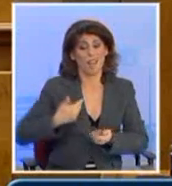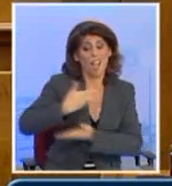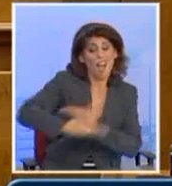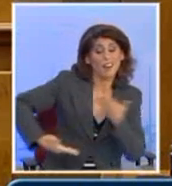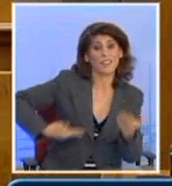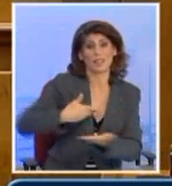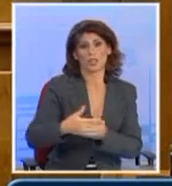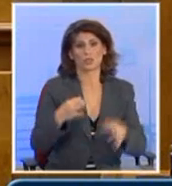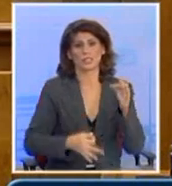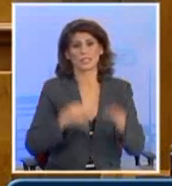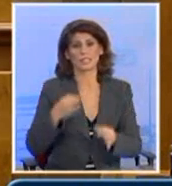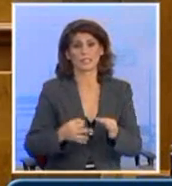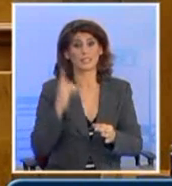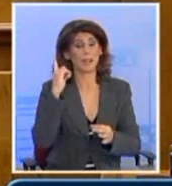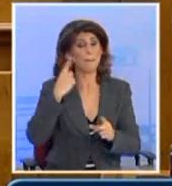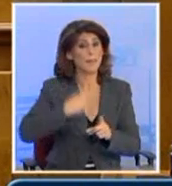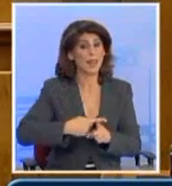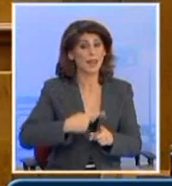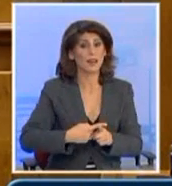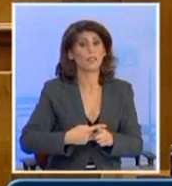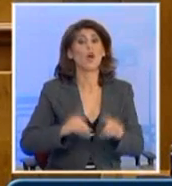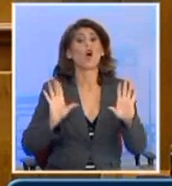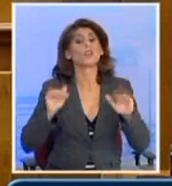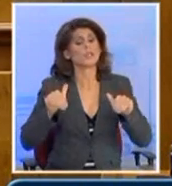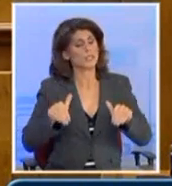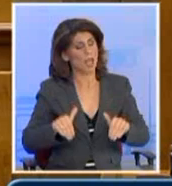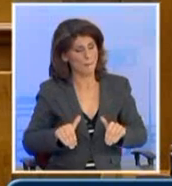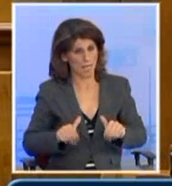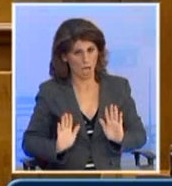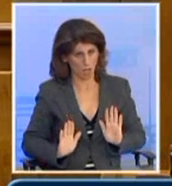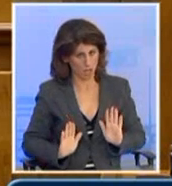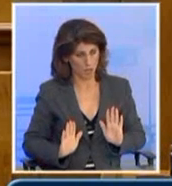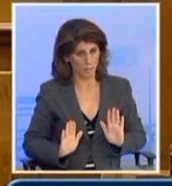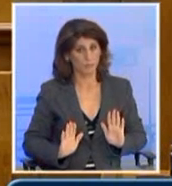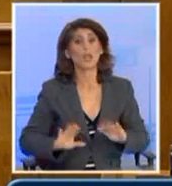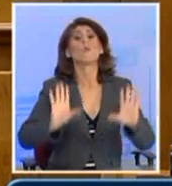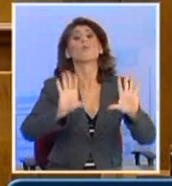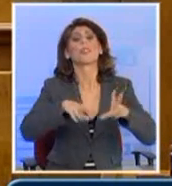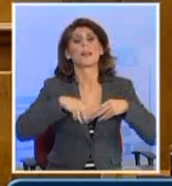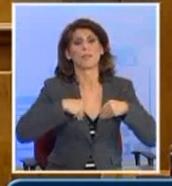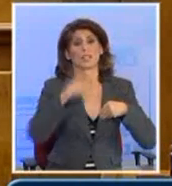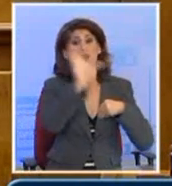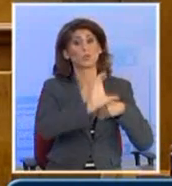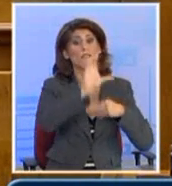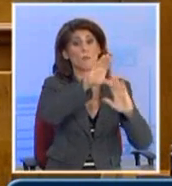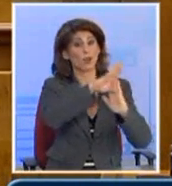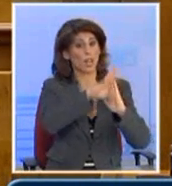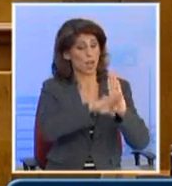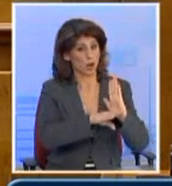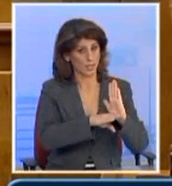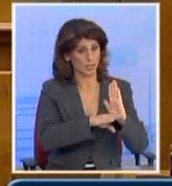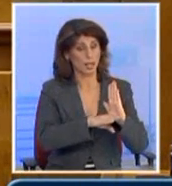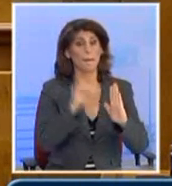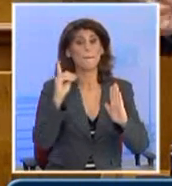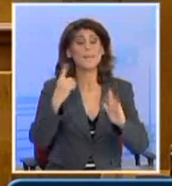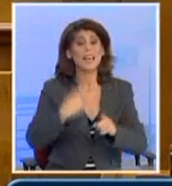της συζήτησης για μια Ελλάδα ασυνεπή, μια Ελλάδα που δεν αποδέχεται τους ευρωπαϊκούς κανόνες, μια Ελλάδα